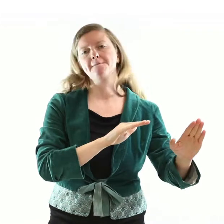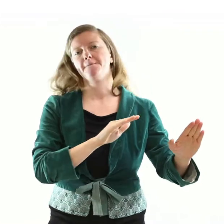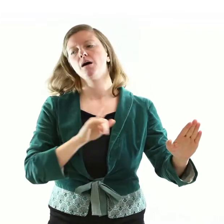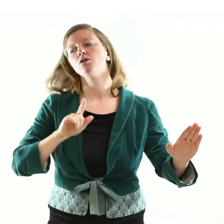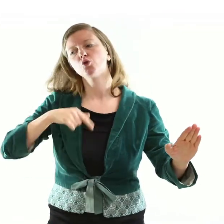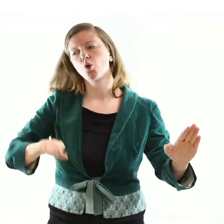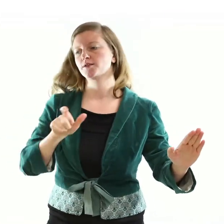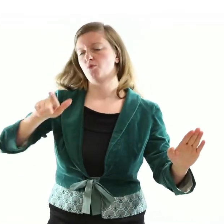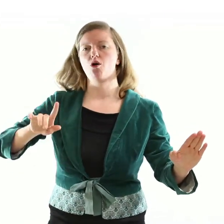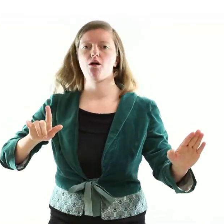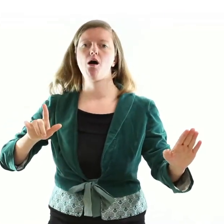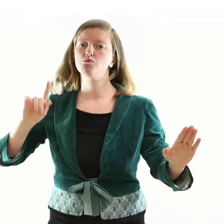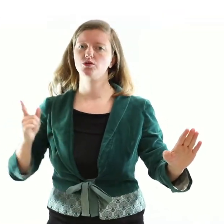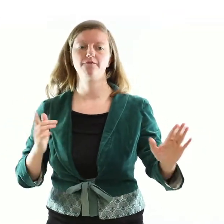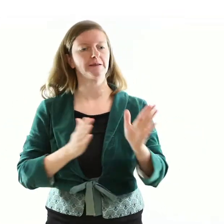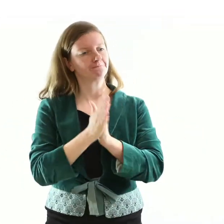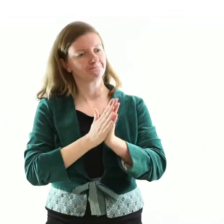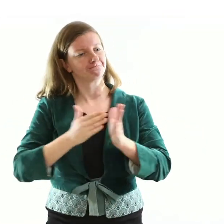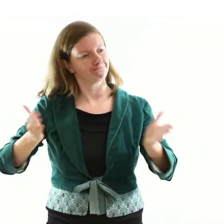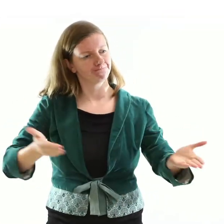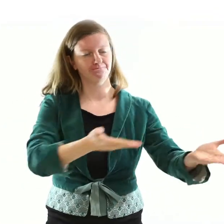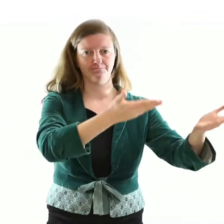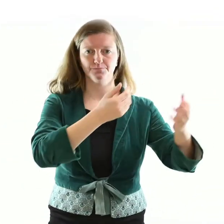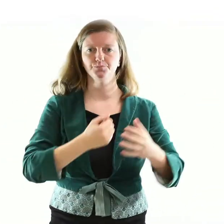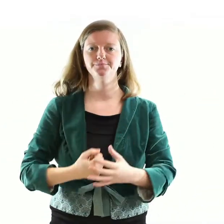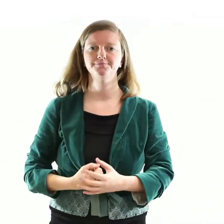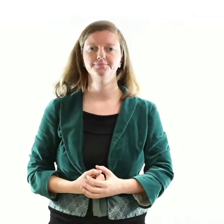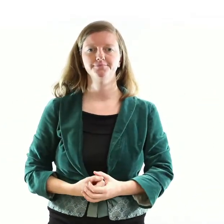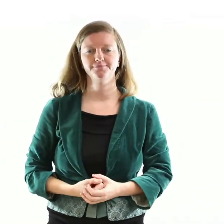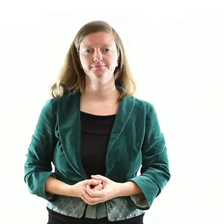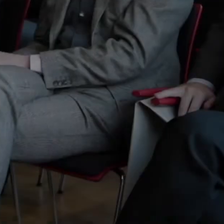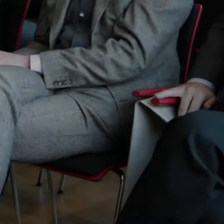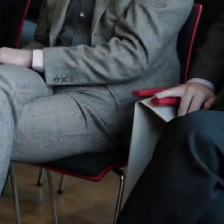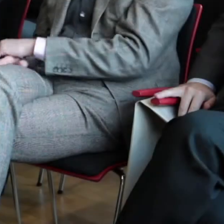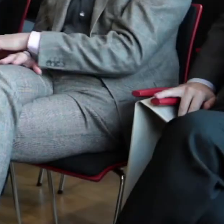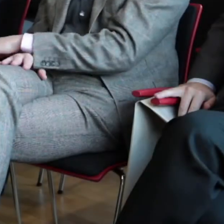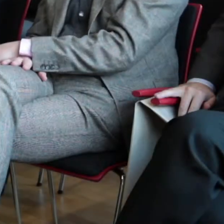kein Selbstläufer, sondern muss immer wieder neu erzeugt werden. Und dazu kann jeder beitragen.